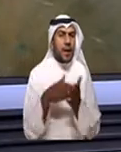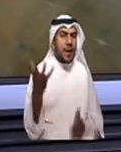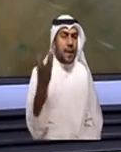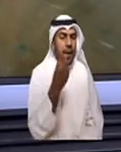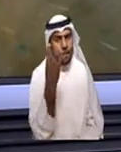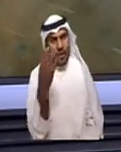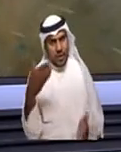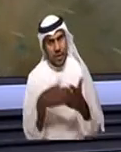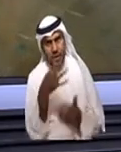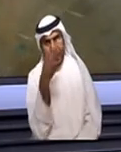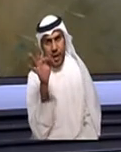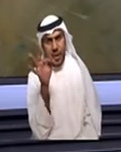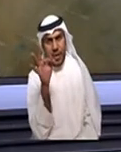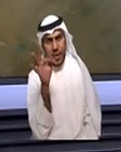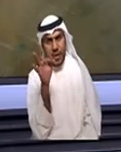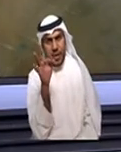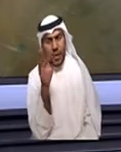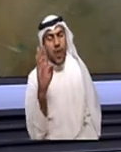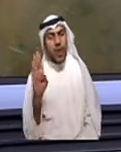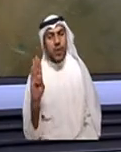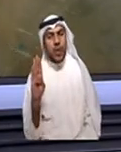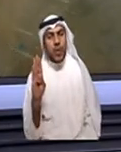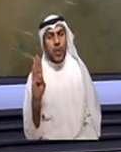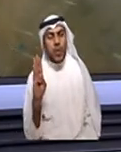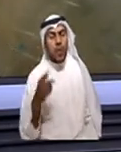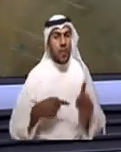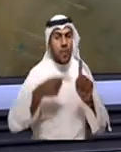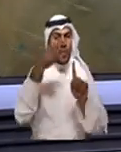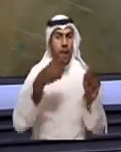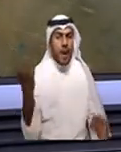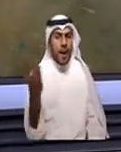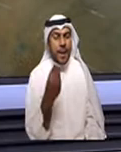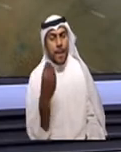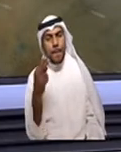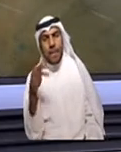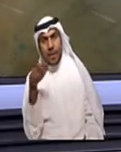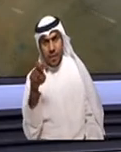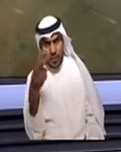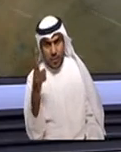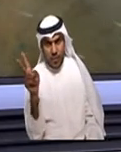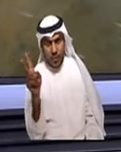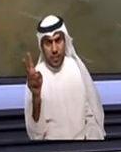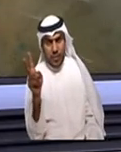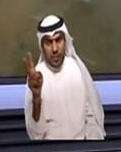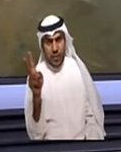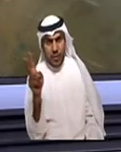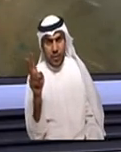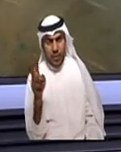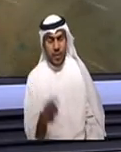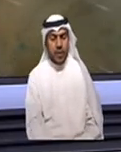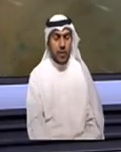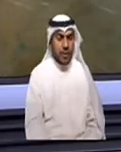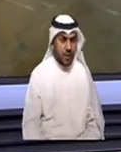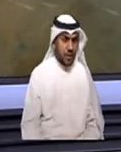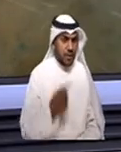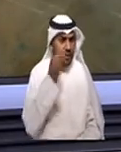بين 10 إلى 30 كيلومتر في الساعة. درجات الحرارة متفاوتة ما بين 28 في المناطق الغربية، المناطق الساحلية والجزر